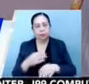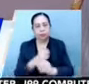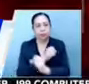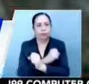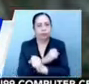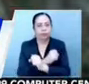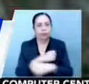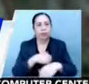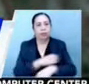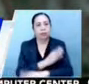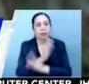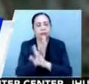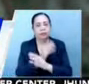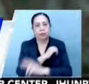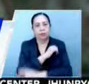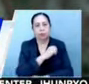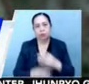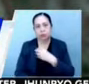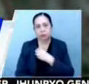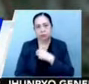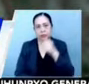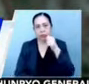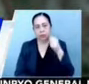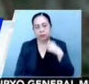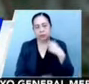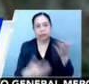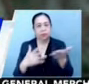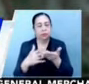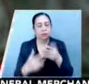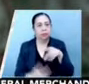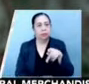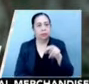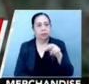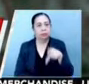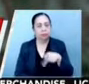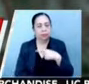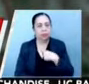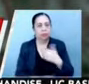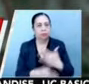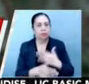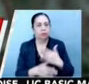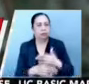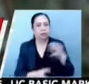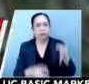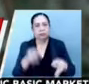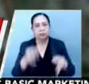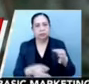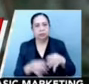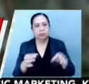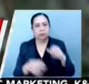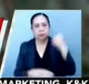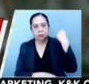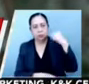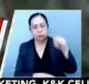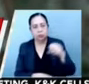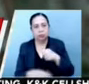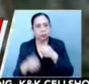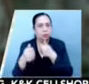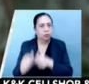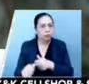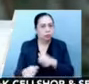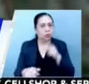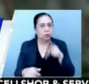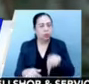Police. Kahapon sinampahan naman na ng PNP na reklamang obstruction of justice, disobedience to agents or persons in